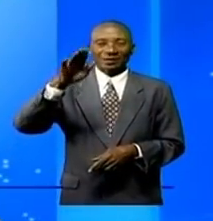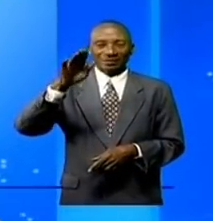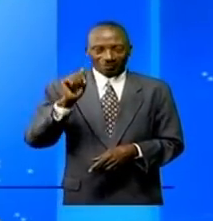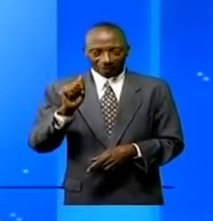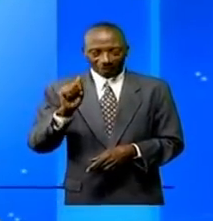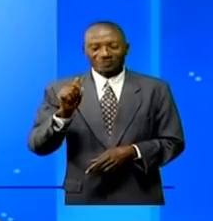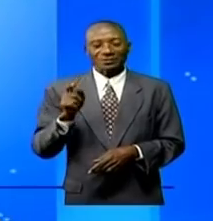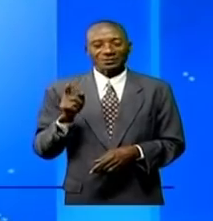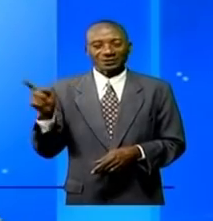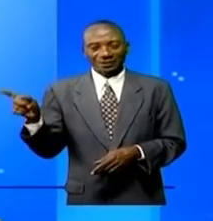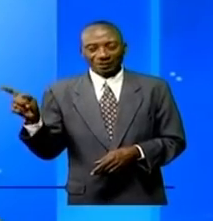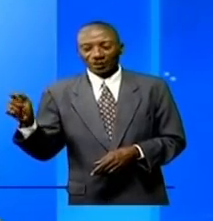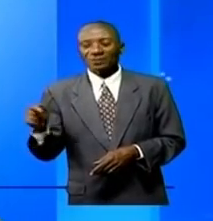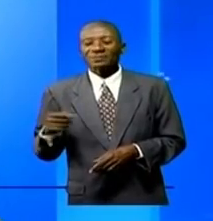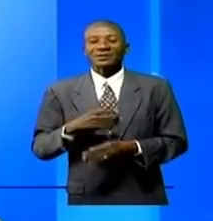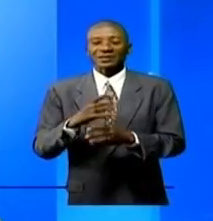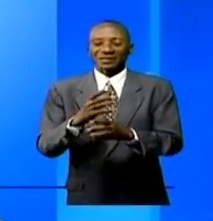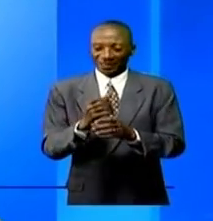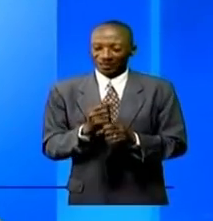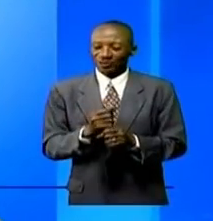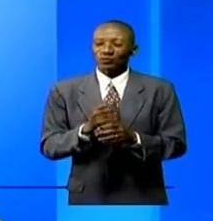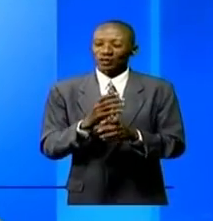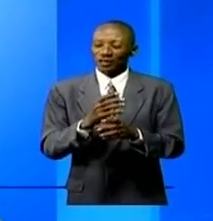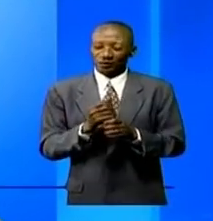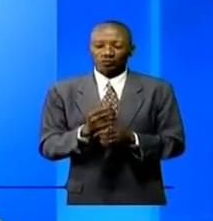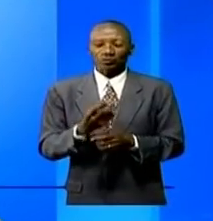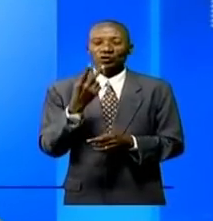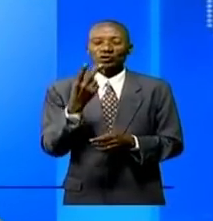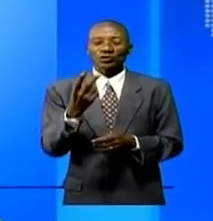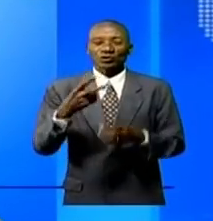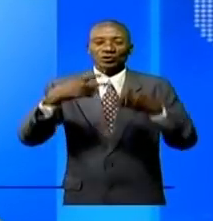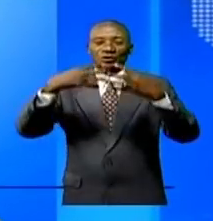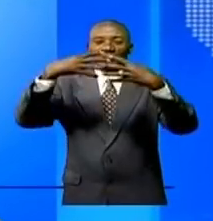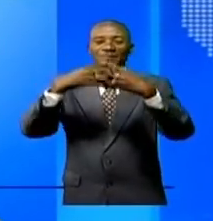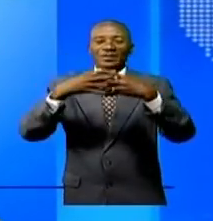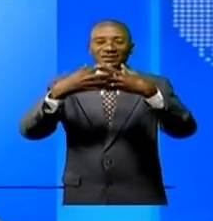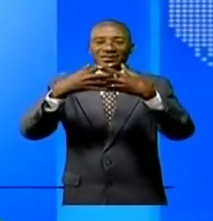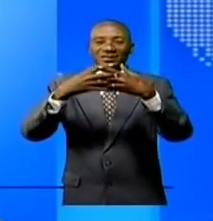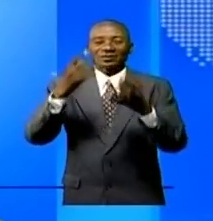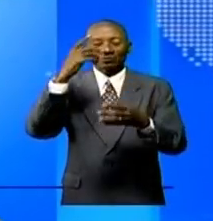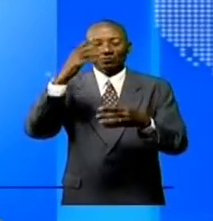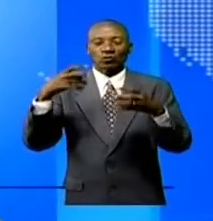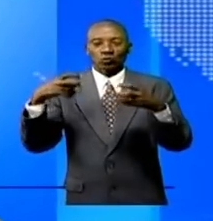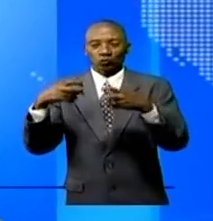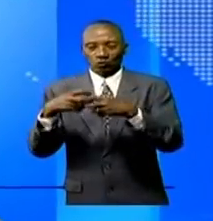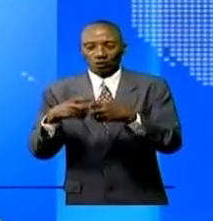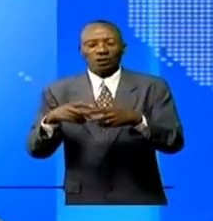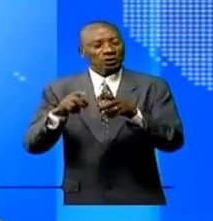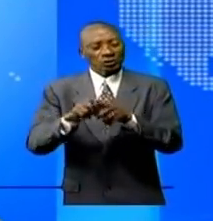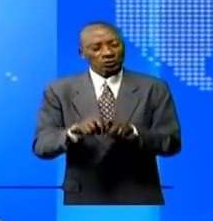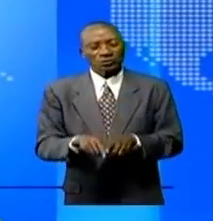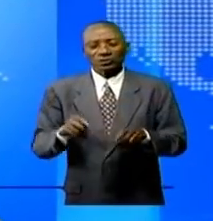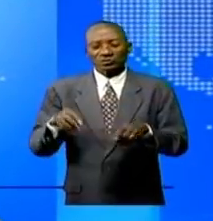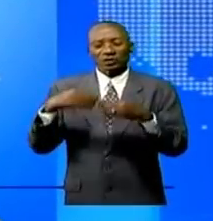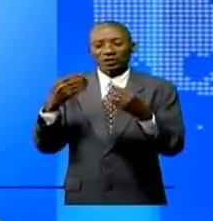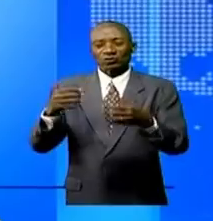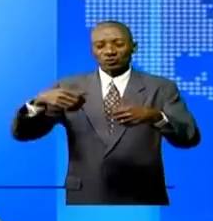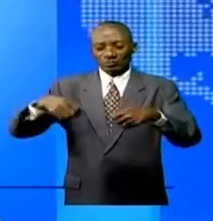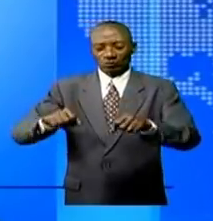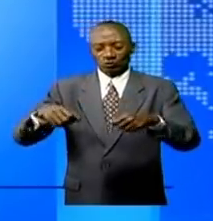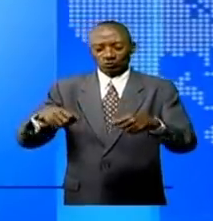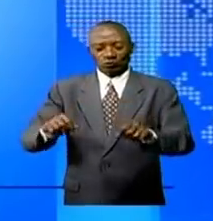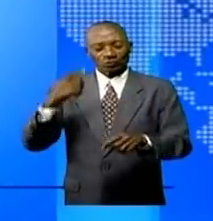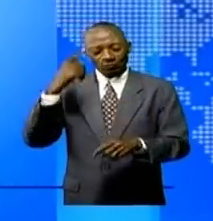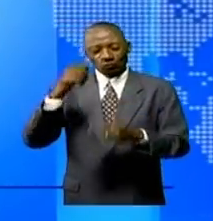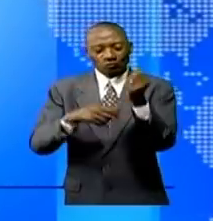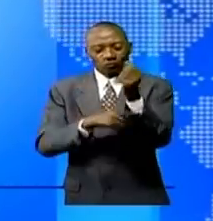a aussi réceptionné 2 transformateurs électriques, dont de la coopération minière de sa province. Un reportage de